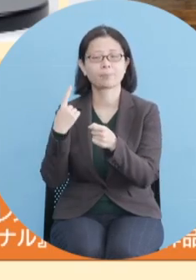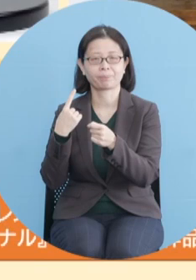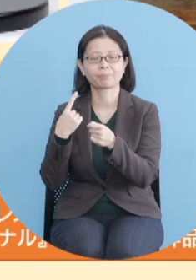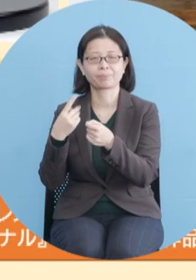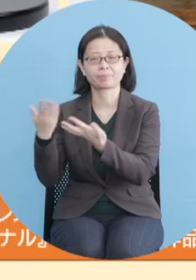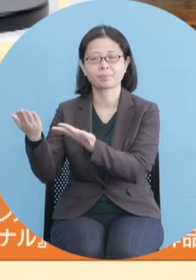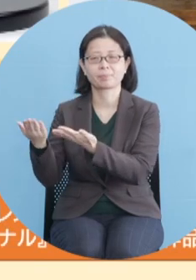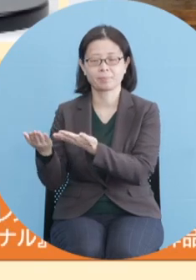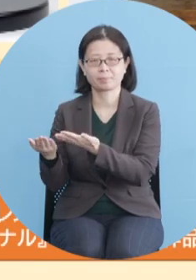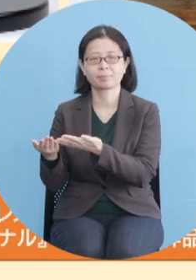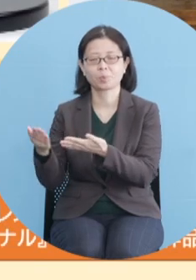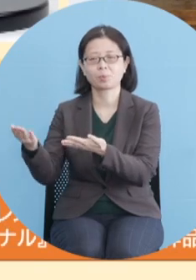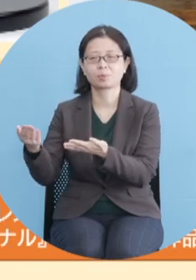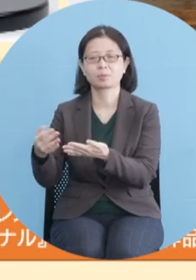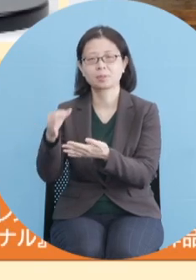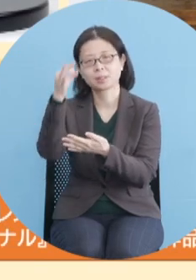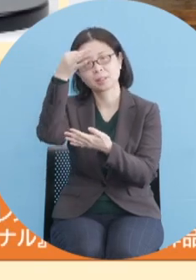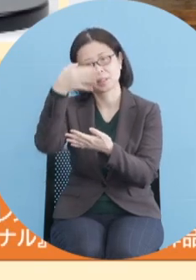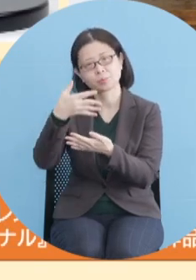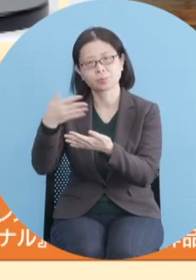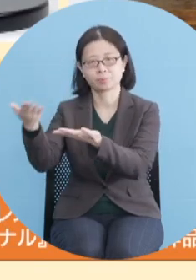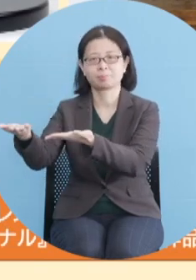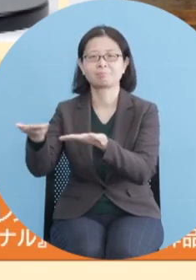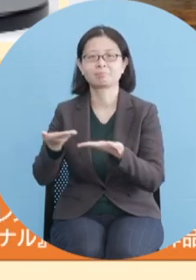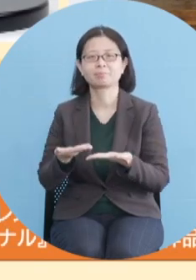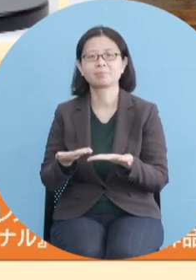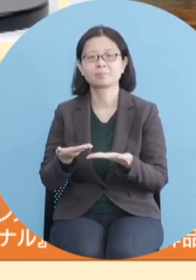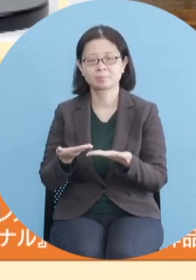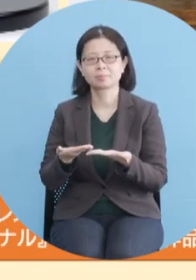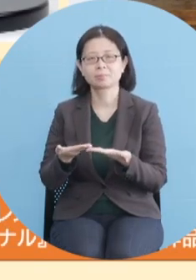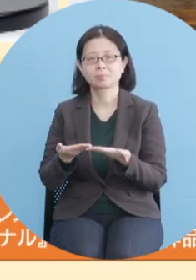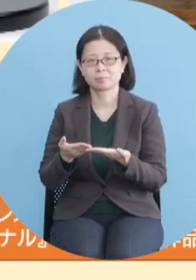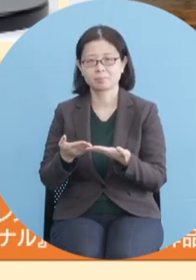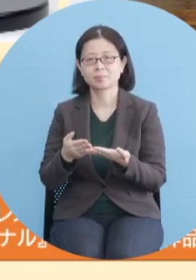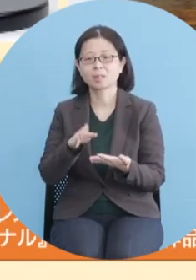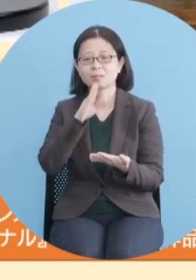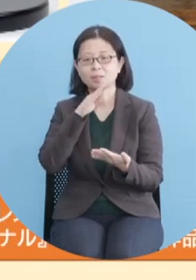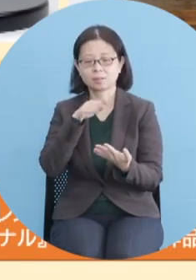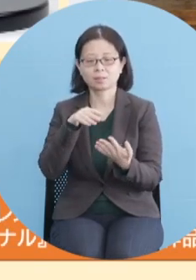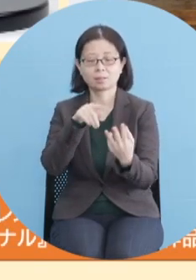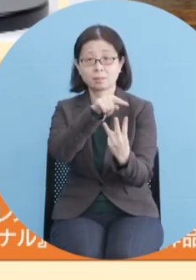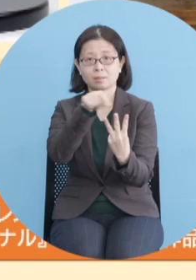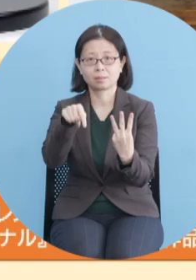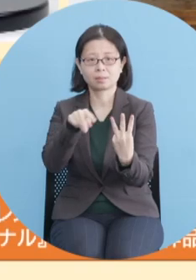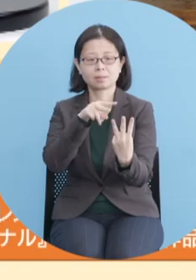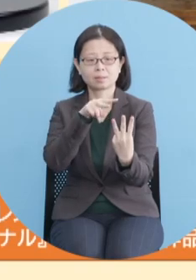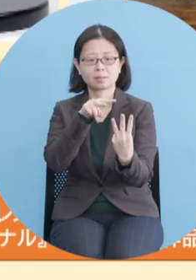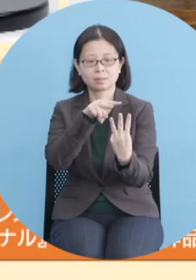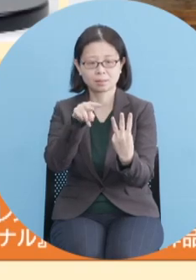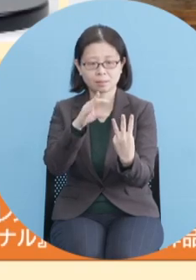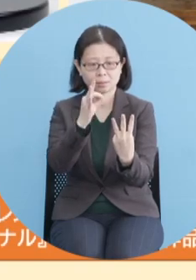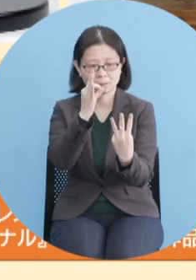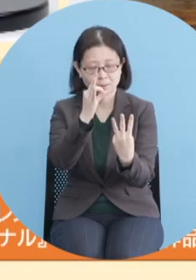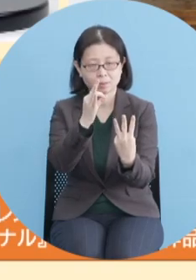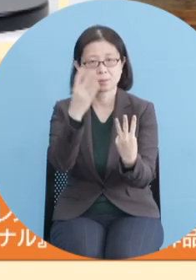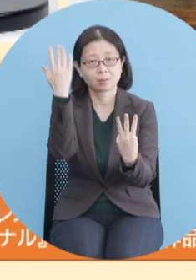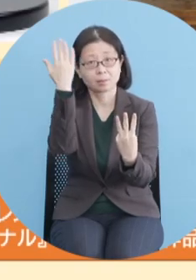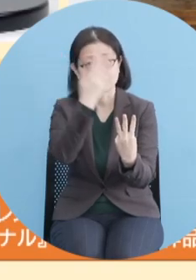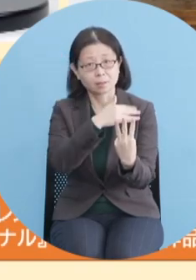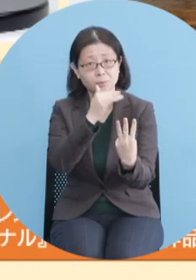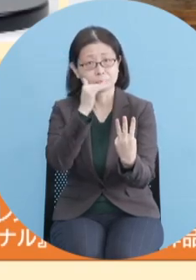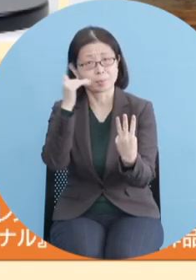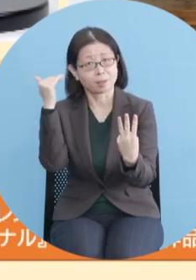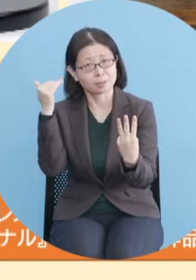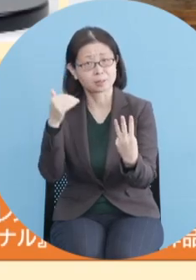偽造をいたいたわけでございますえどれも私あの直接え拝見をさせていただきましたがえ